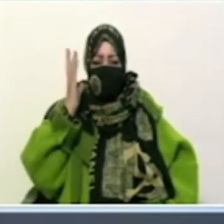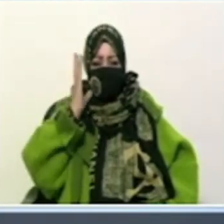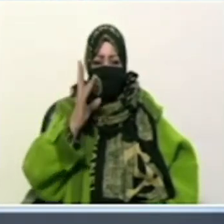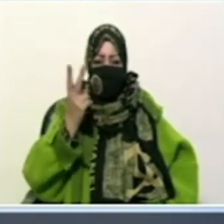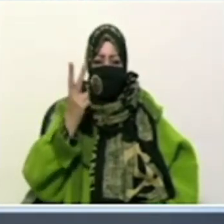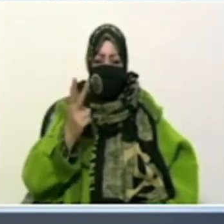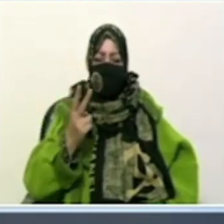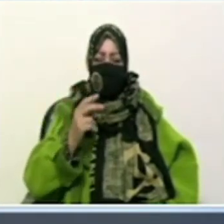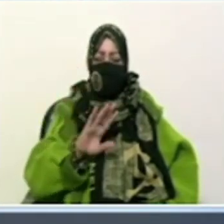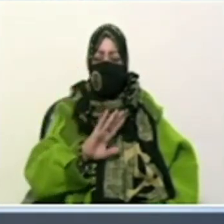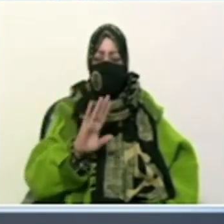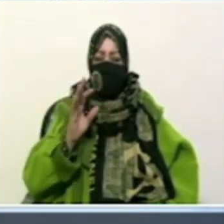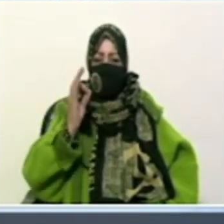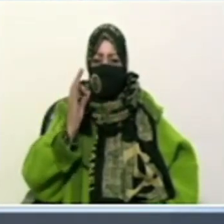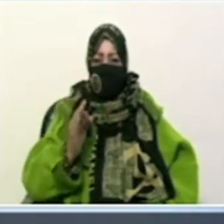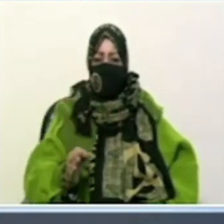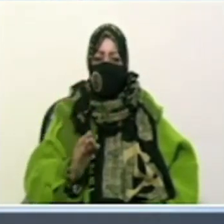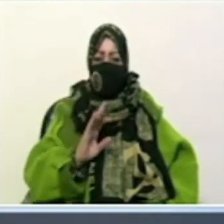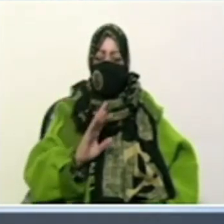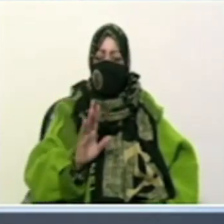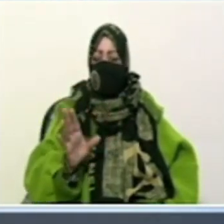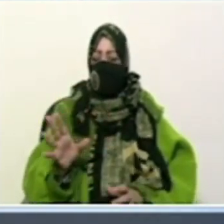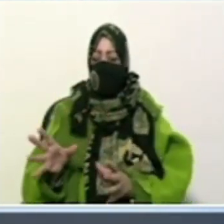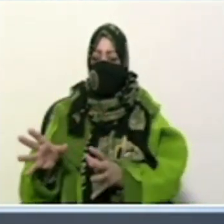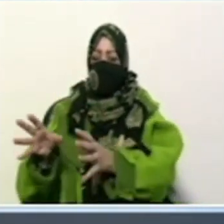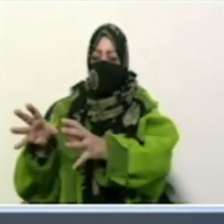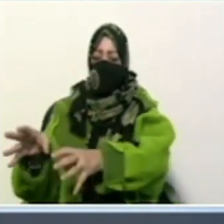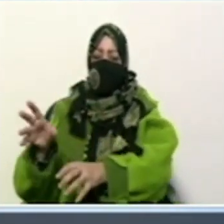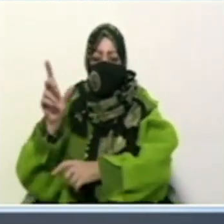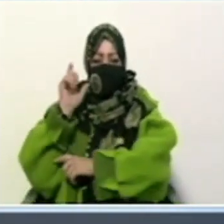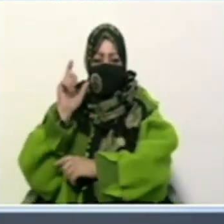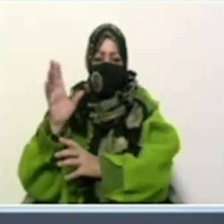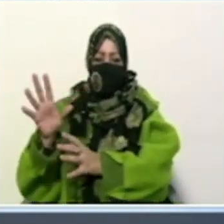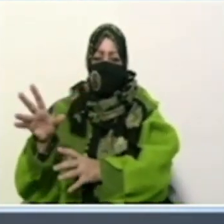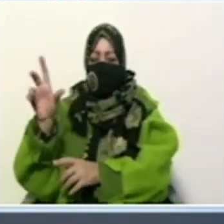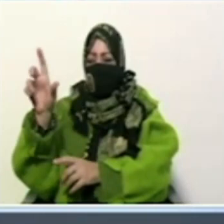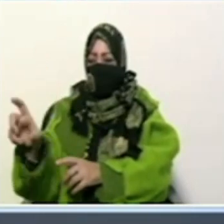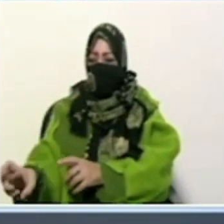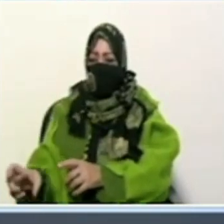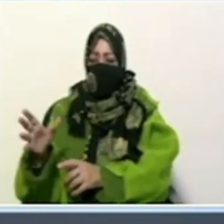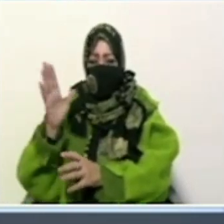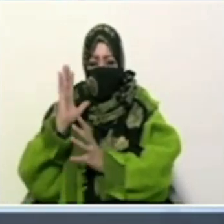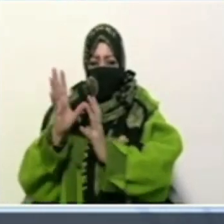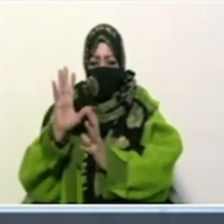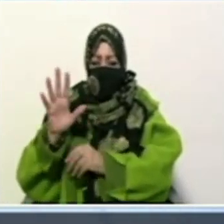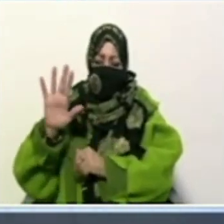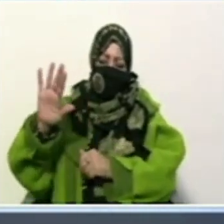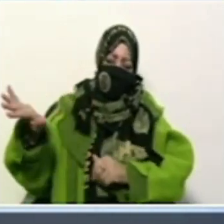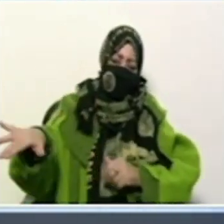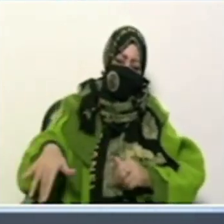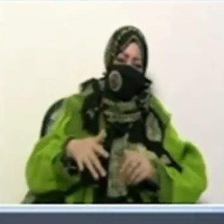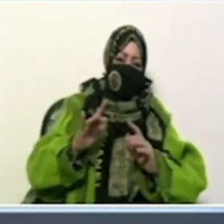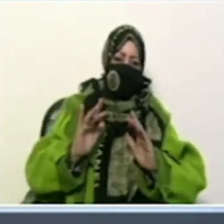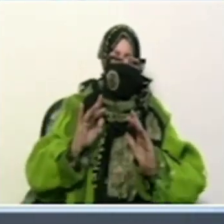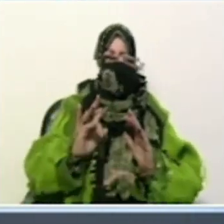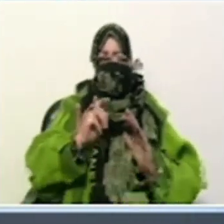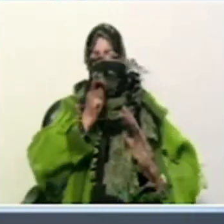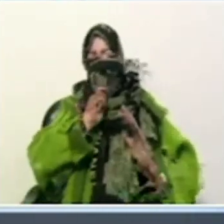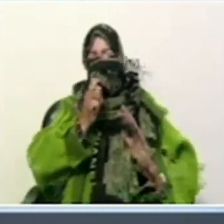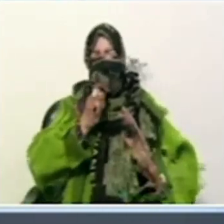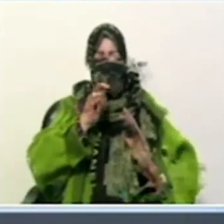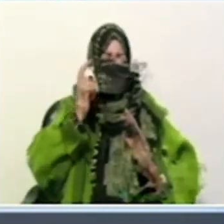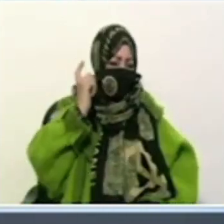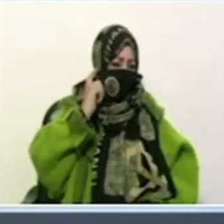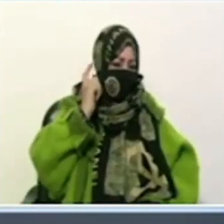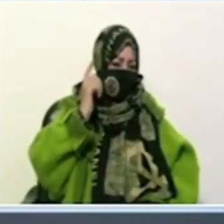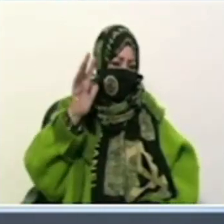إذا أراد الاستماع للدرس فليحضر للدرس. قال أيضا ما سأل عن صحة قصة